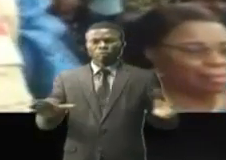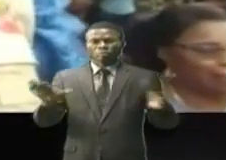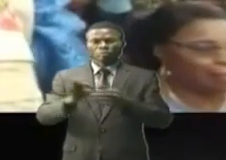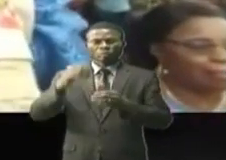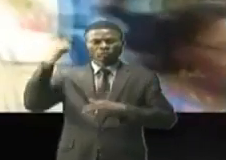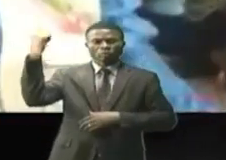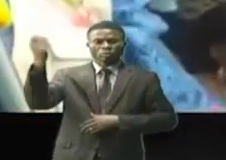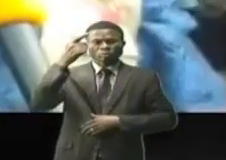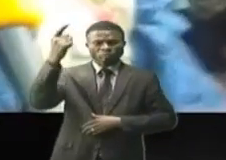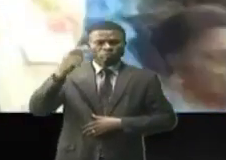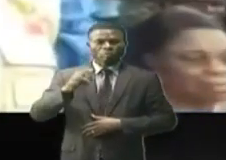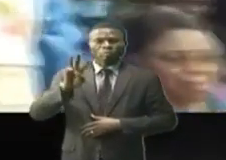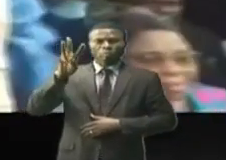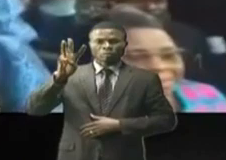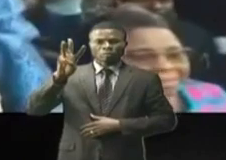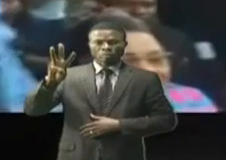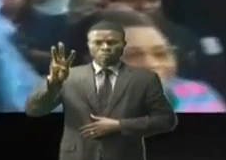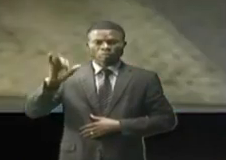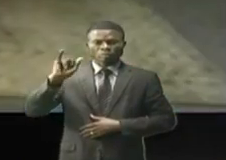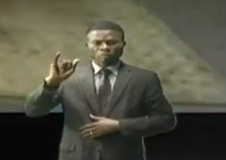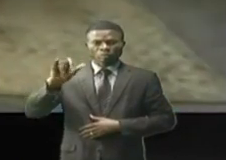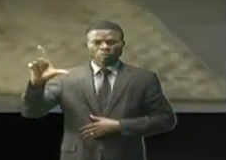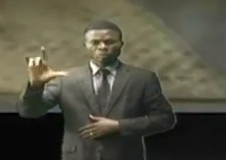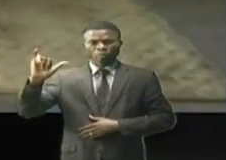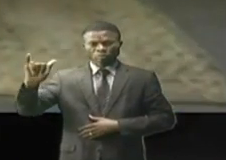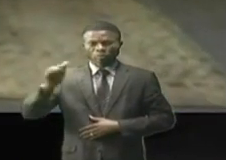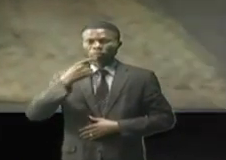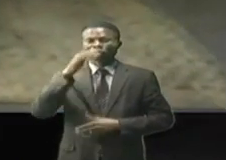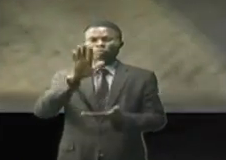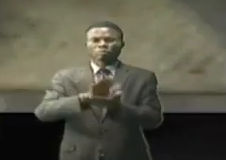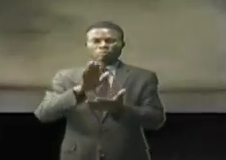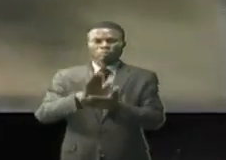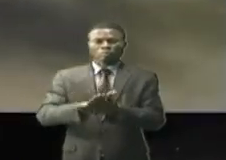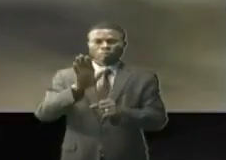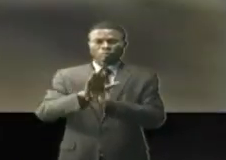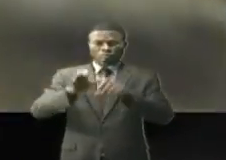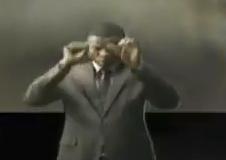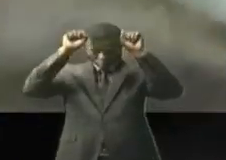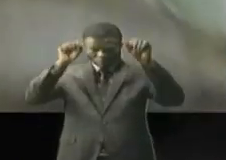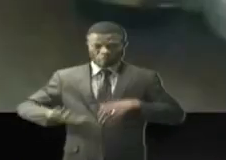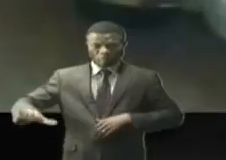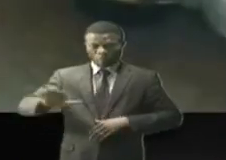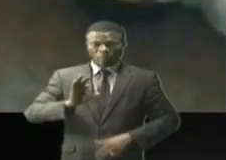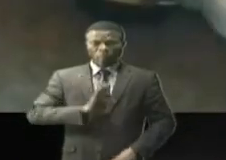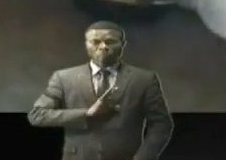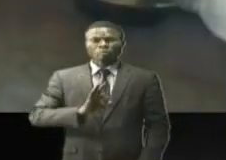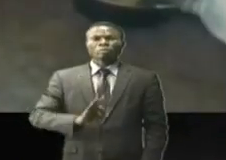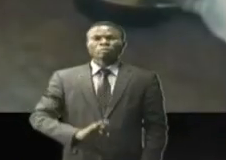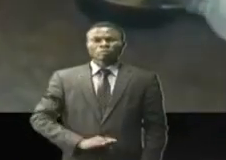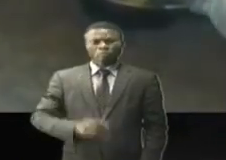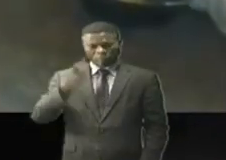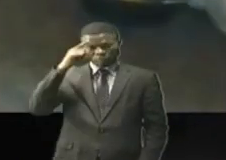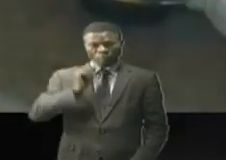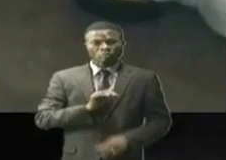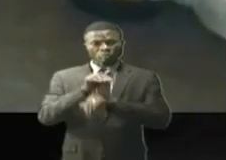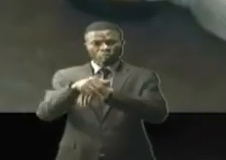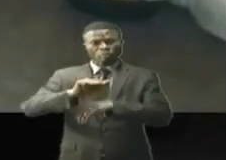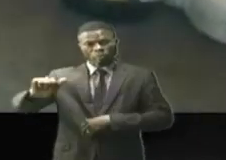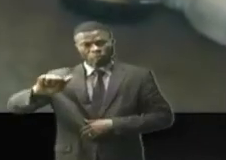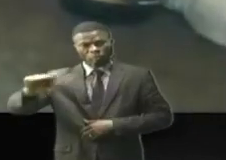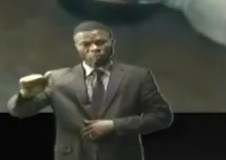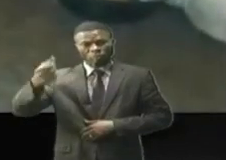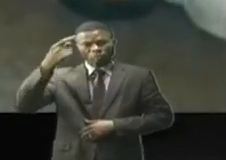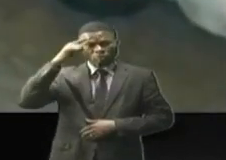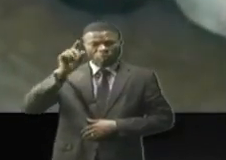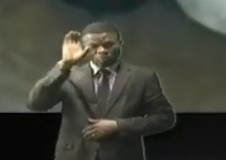humanitaire. Willy Itundala a rendu hommage au président de la République Félix-Antoine Tshisekedi Tshilombo pour son implication personnelle